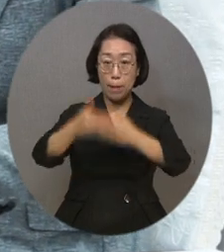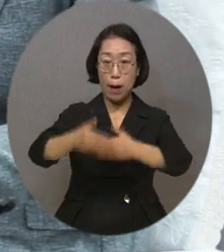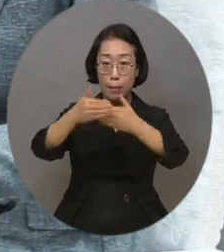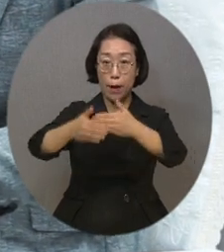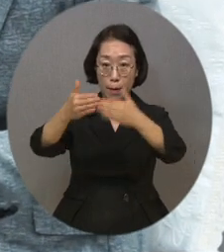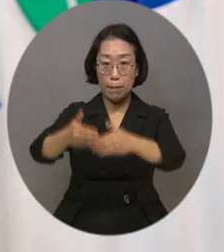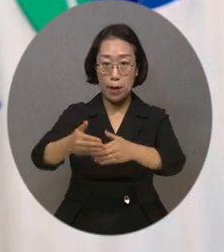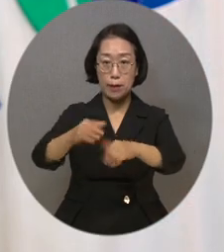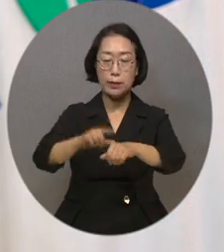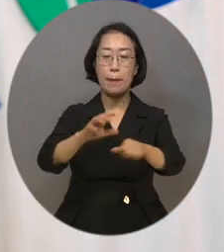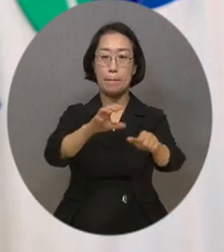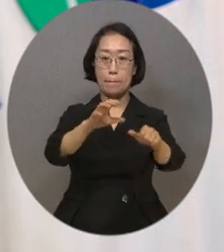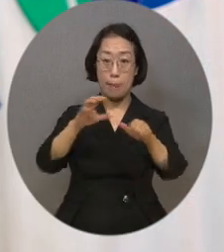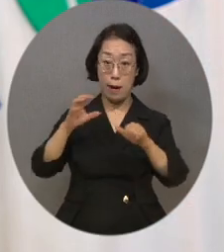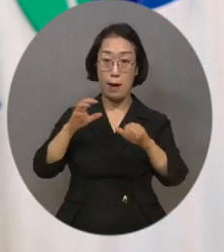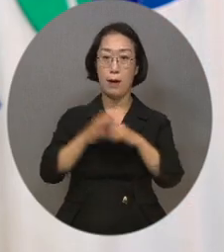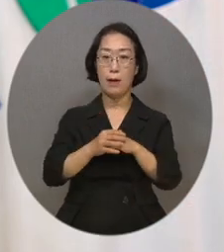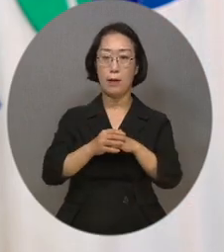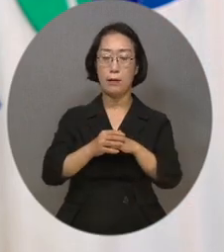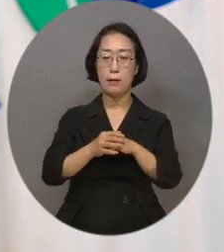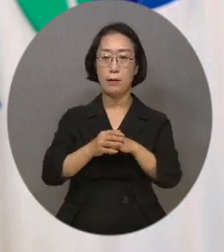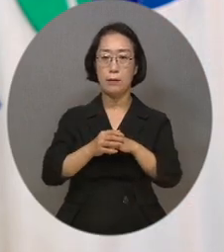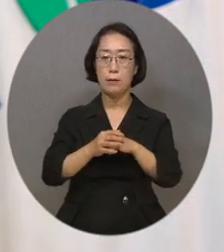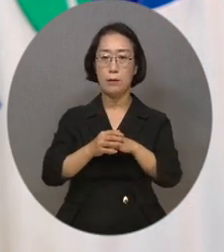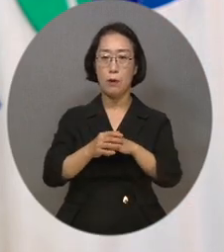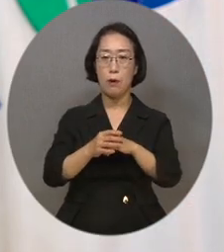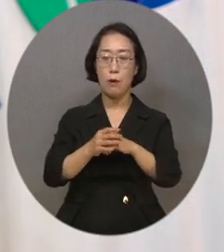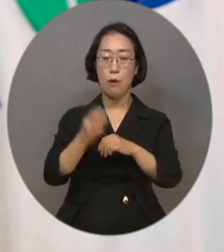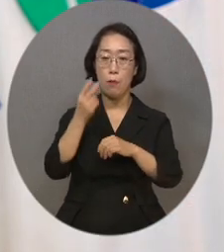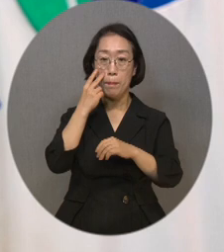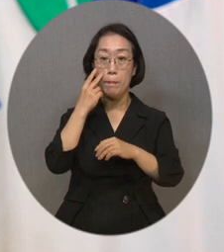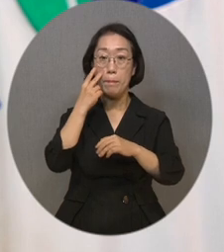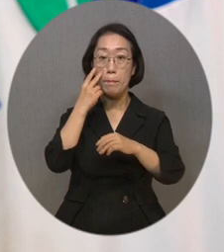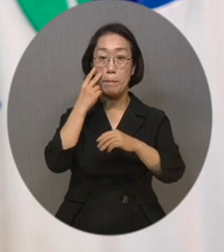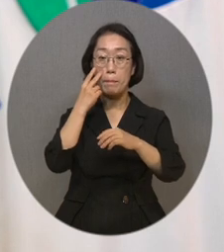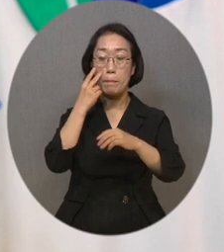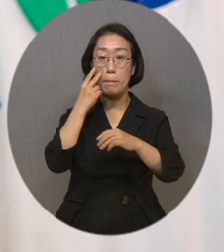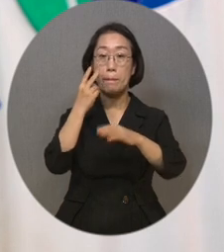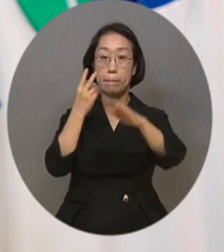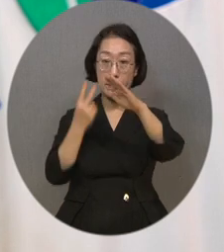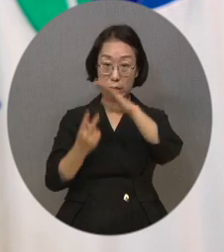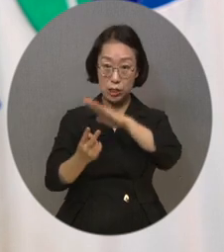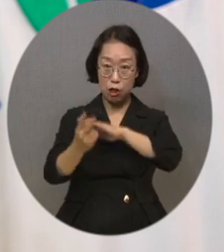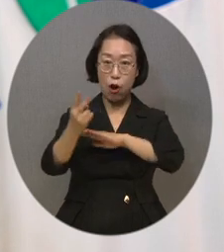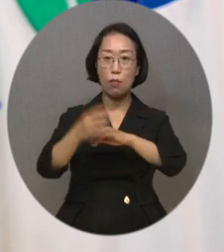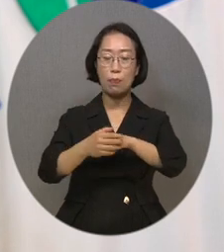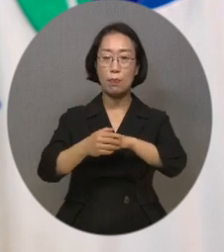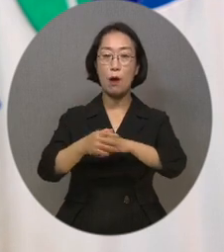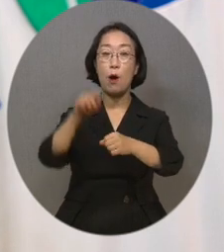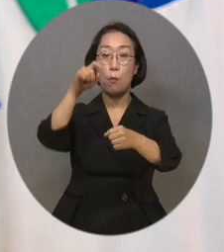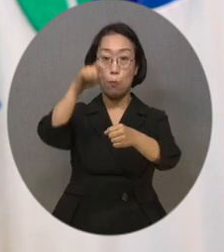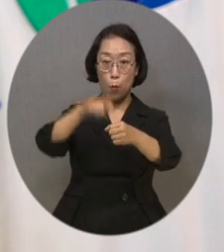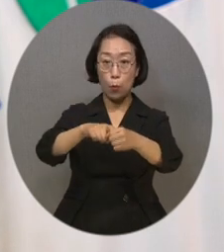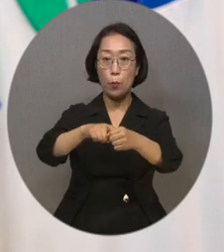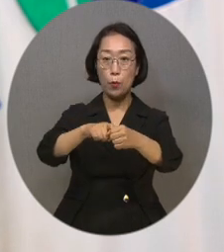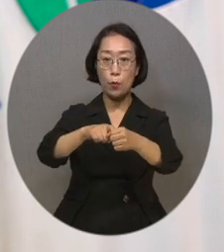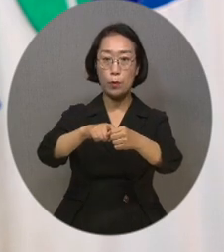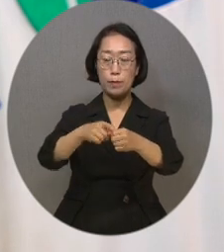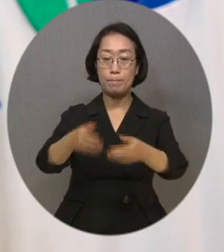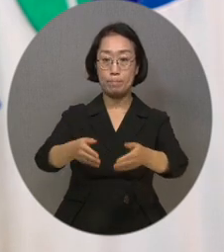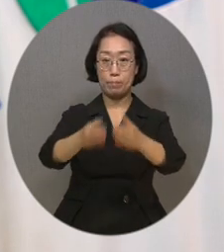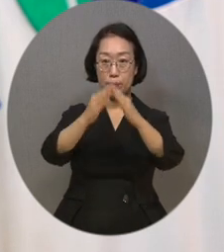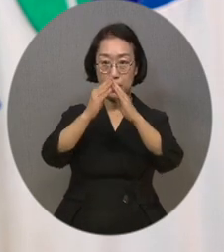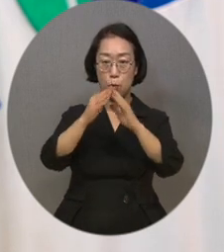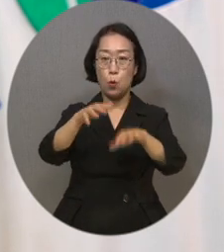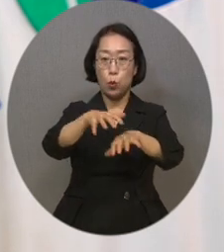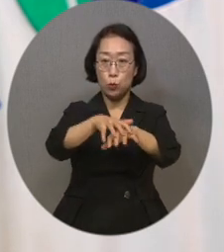활용을 했습니다. 그래서 뭐 비전, 우리 군정의 비전도 좀 제시를 하고 조직